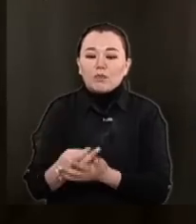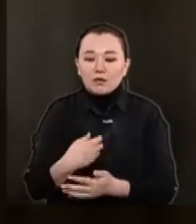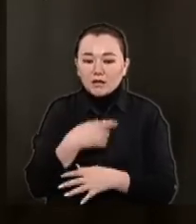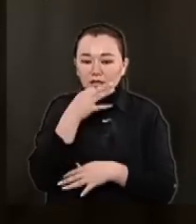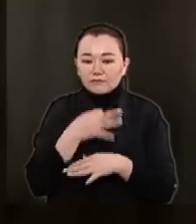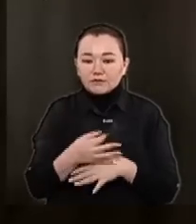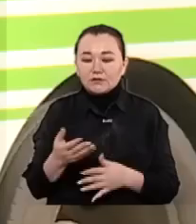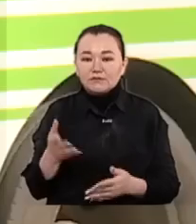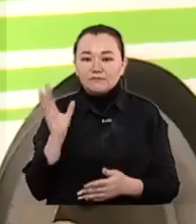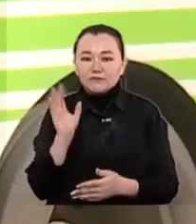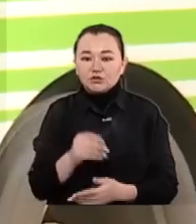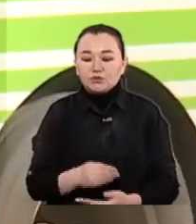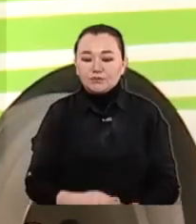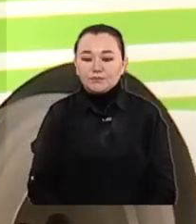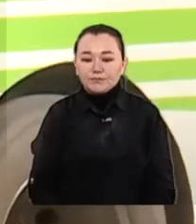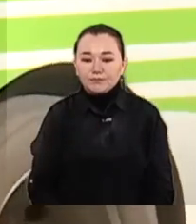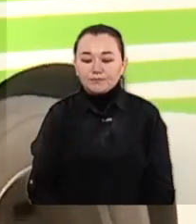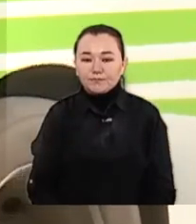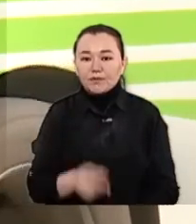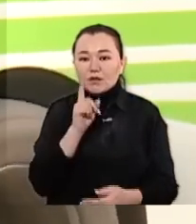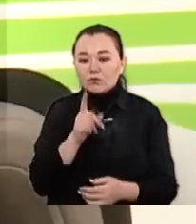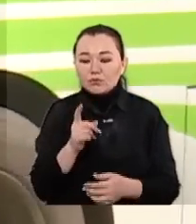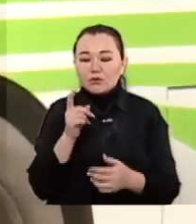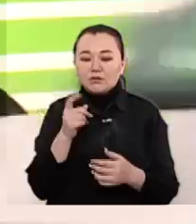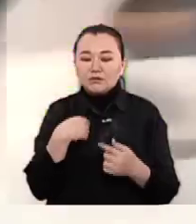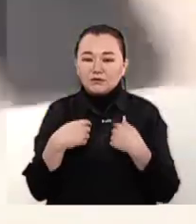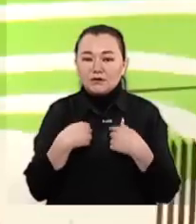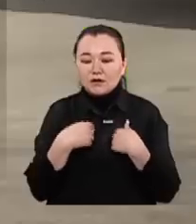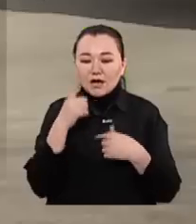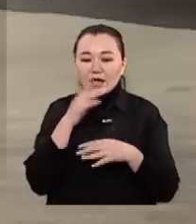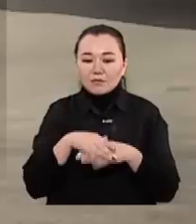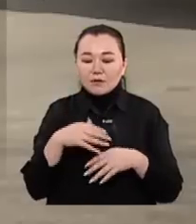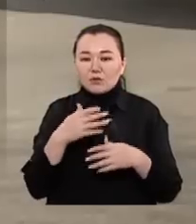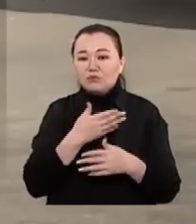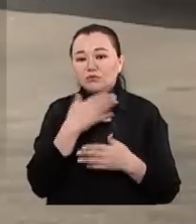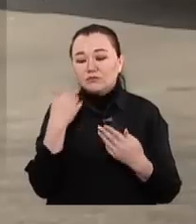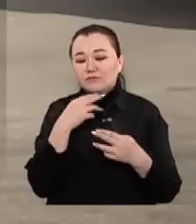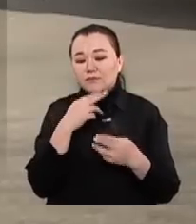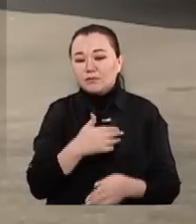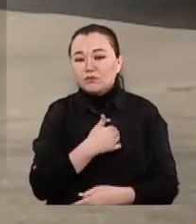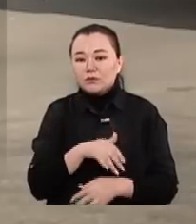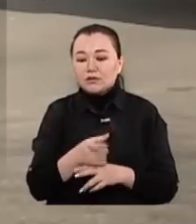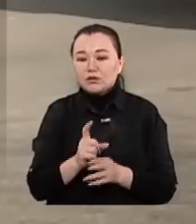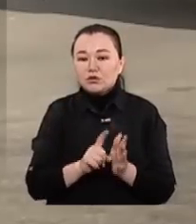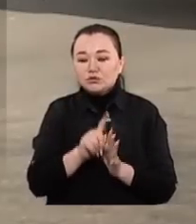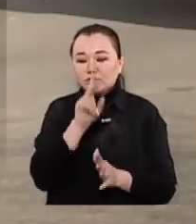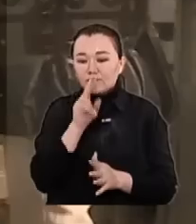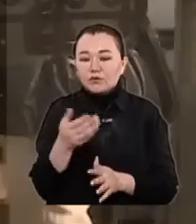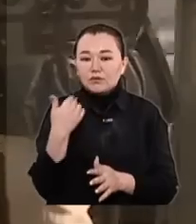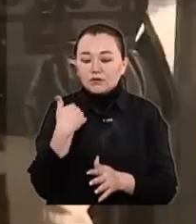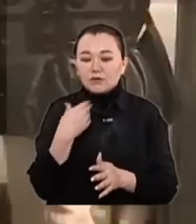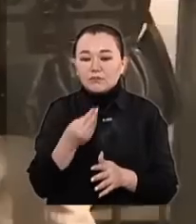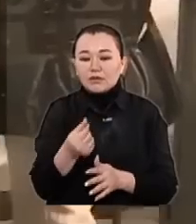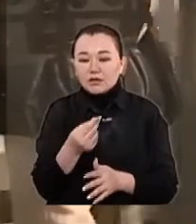біз жауап береміз барлығына. Бірақ оған қиналған әкімдік жоқ. Айтуларынша бұл бастама 2,5 жыл бұрын төлем